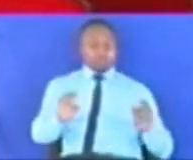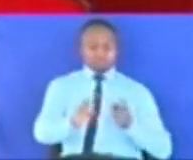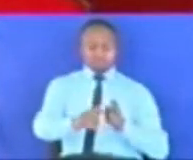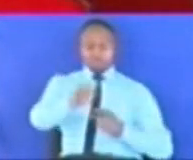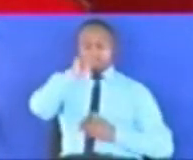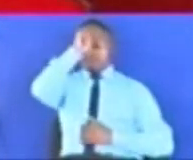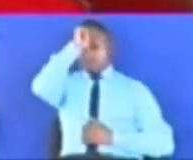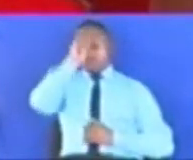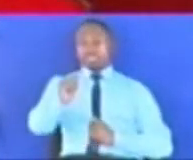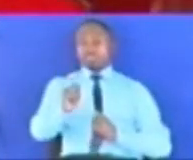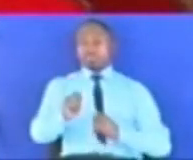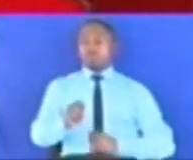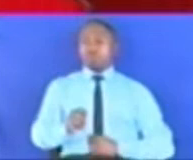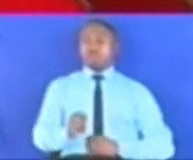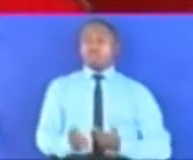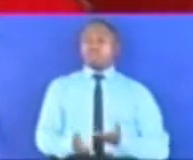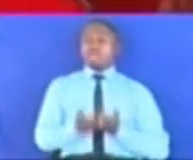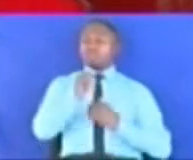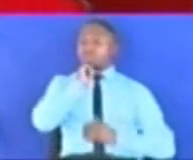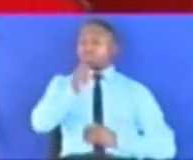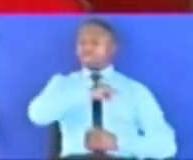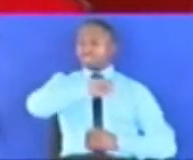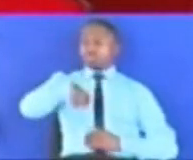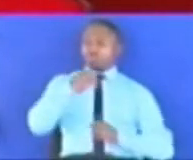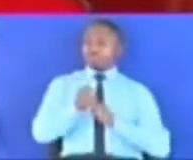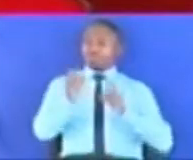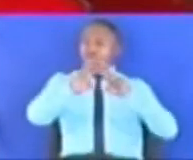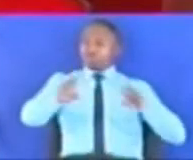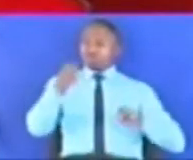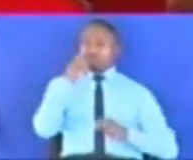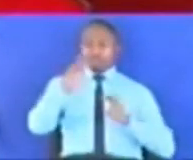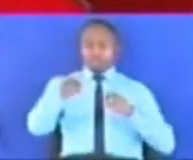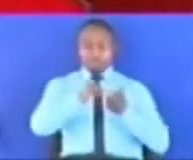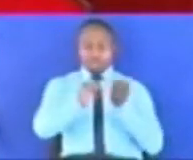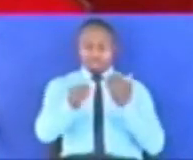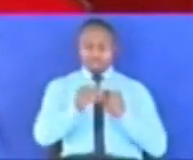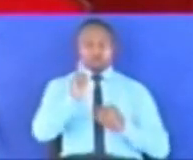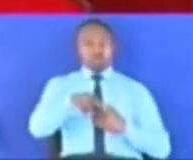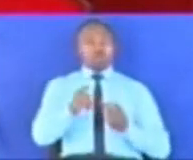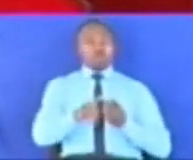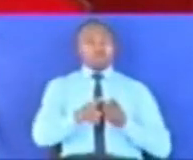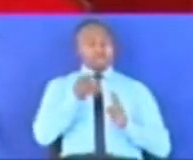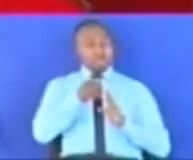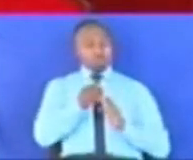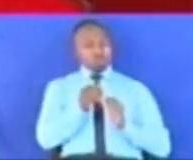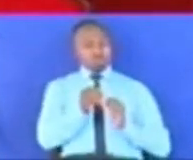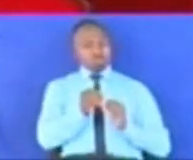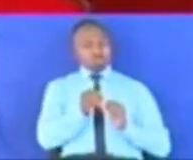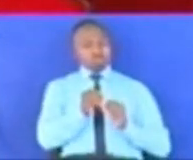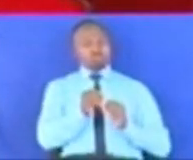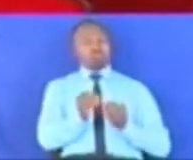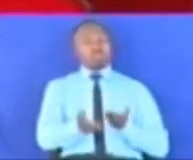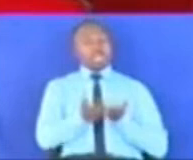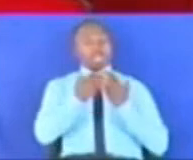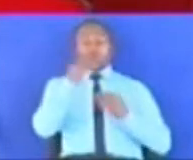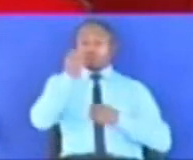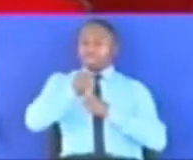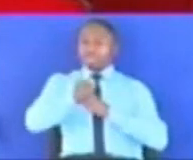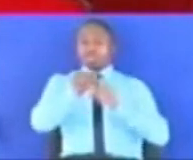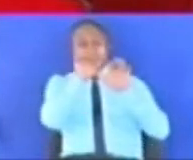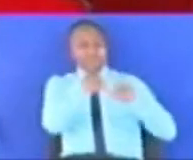Naibu Spika, sisi tulifanya research ya kuangalia jinsi gani kuwa na retention mechanism kule mikoa ya Lindi na Mtwara kwa